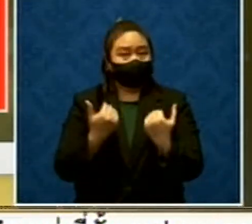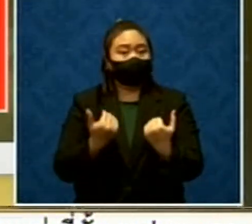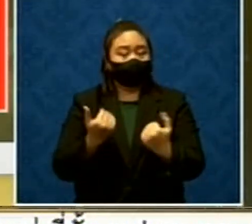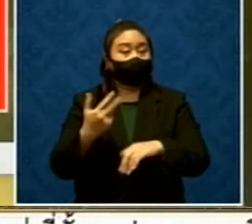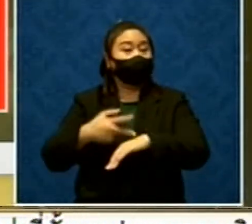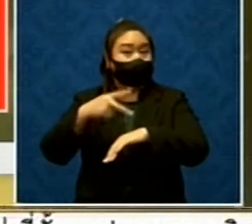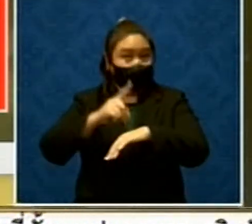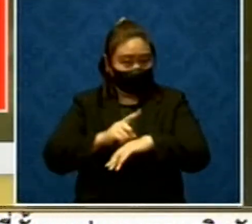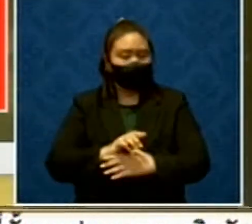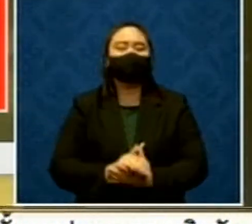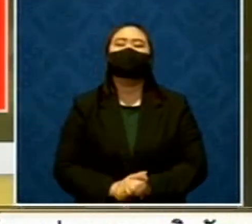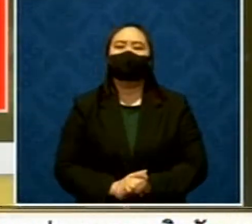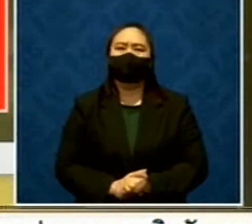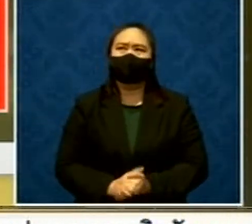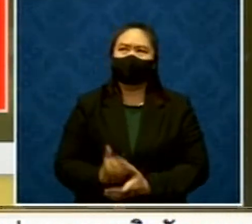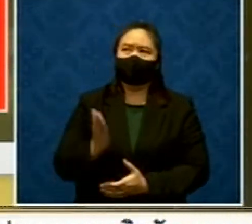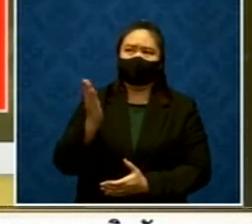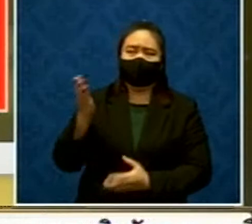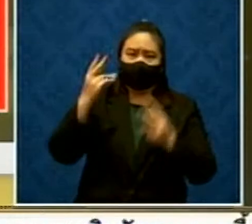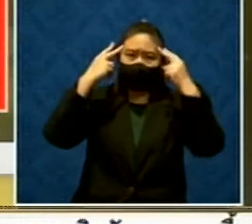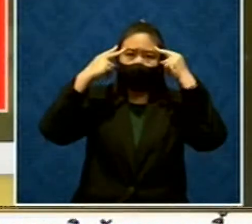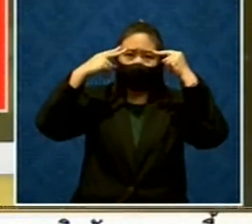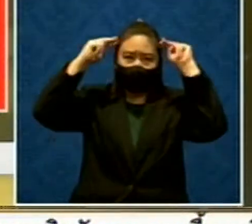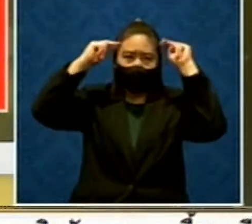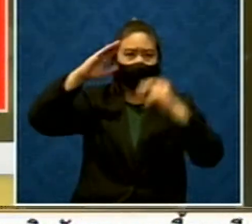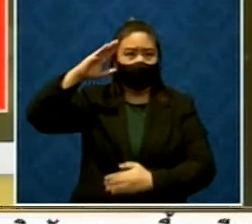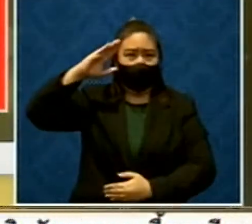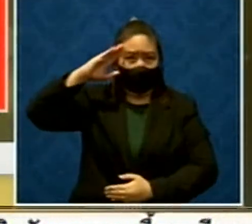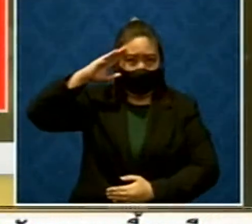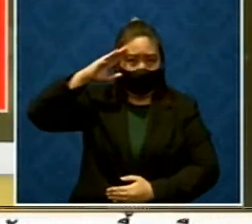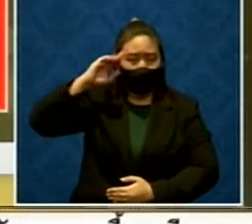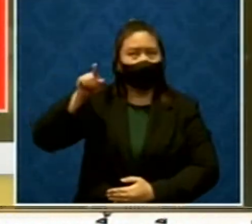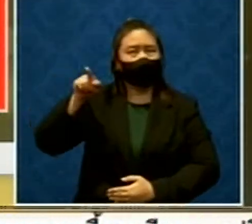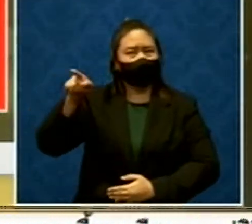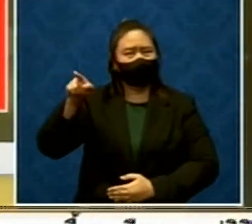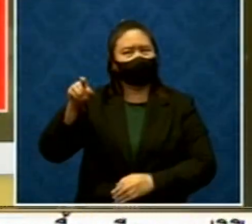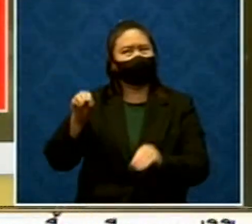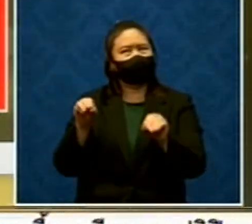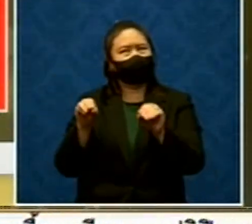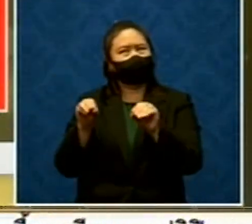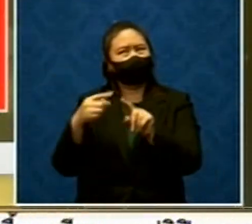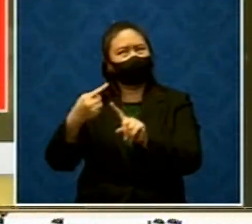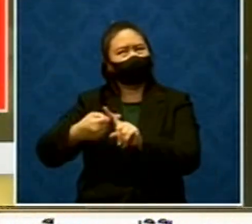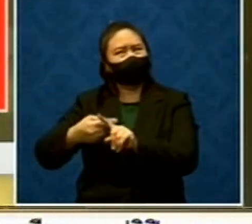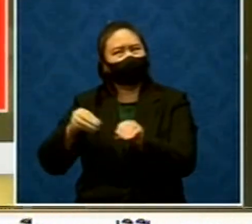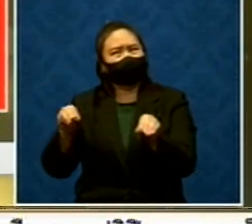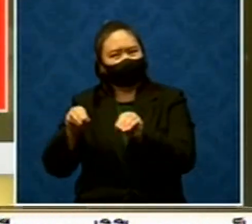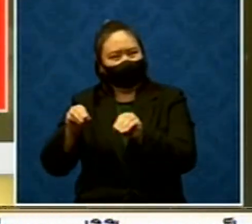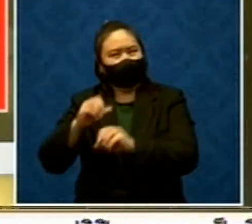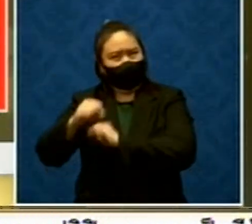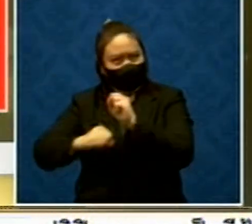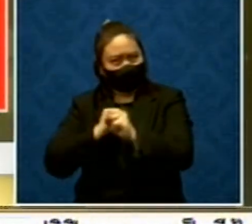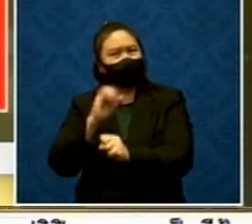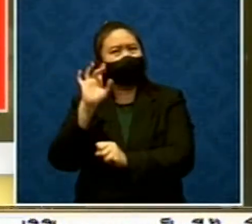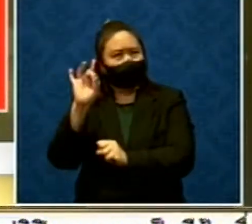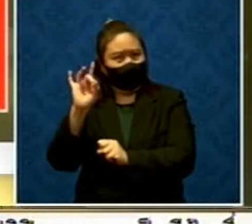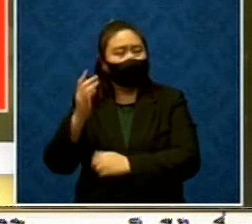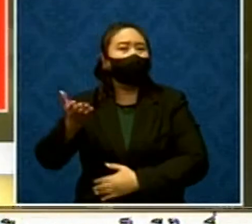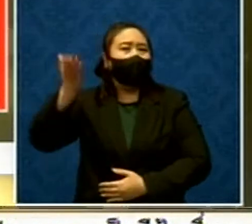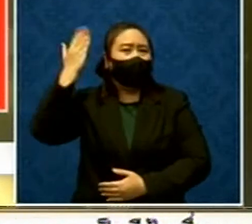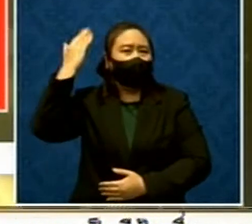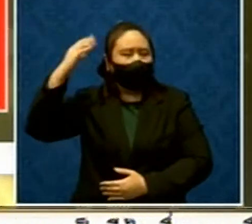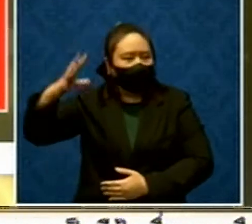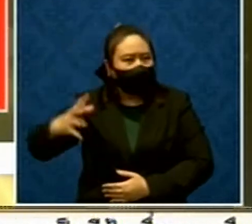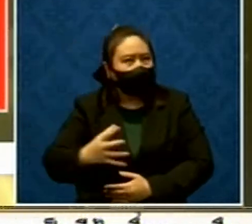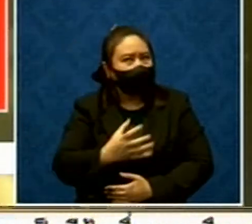พลเอกประยุทธ์ท่านเป็นนายกมาก็อีกไม่กี่เดือนก็จะ8ปีแล้วล่ะครับจากยึดอำนาจรวมทั้